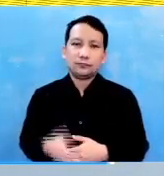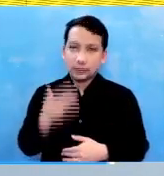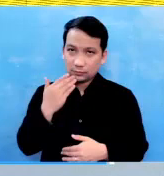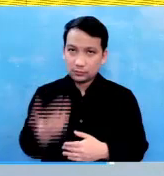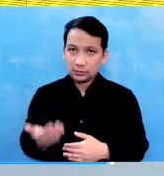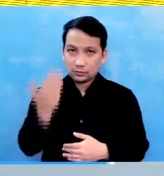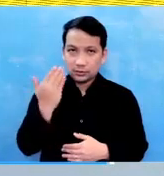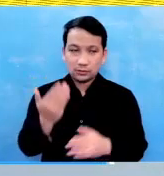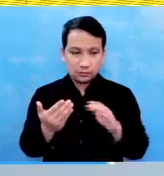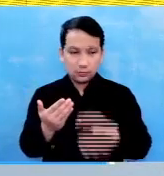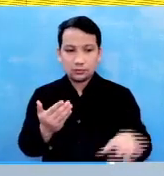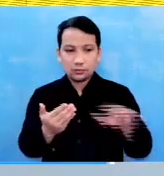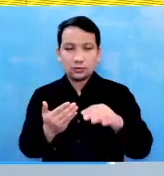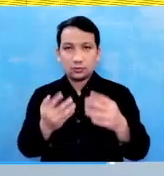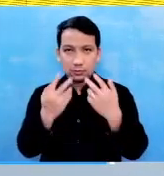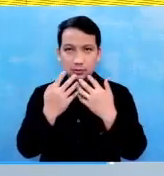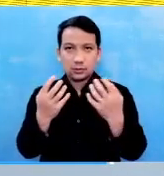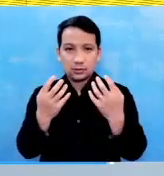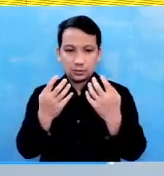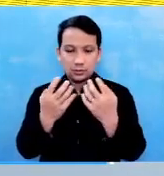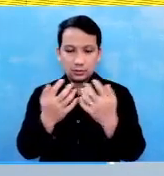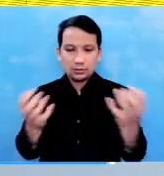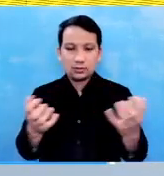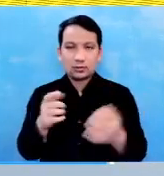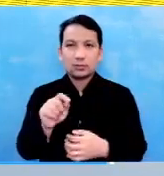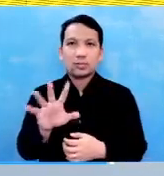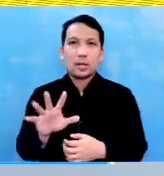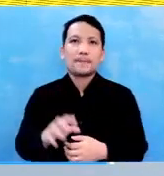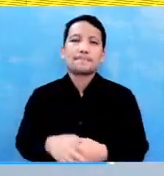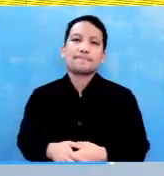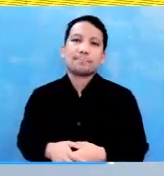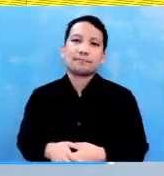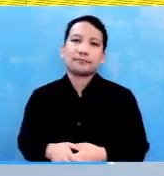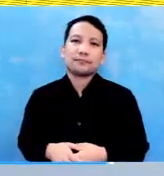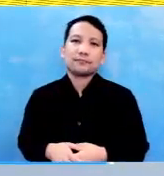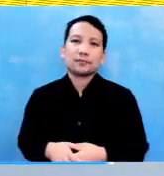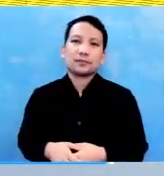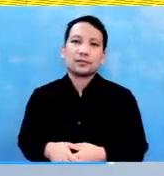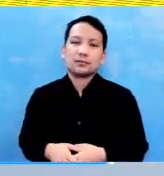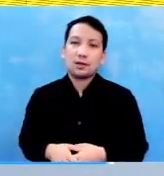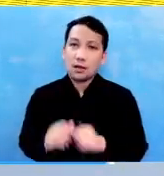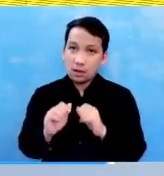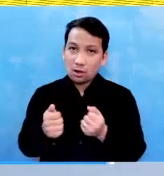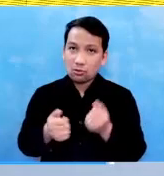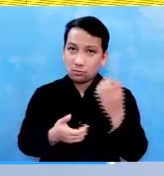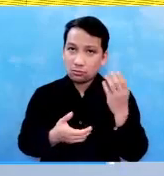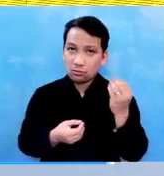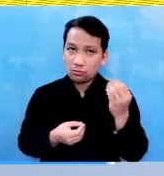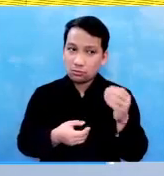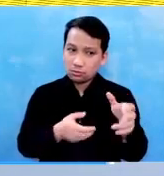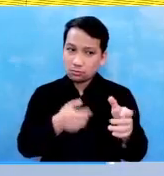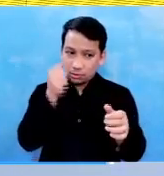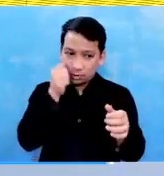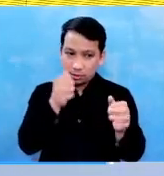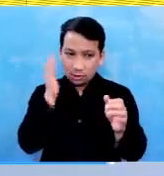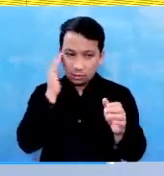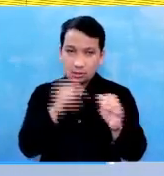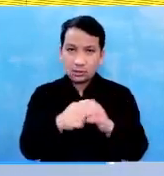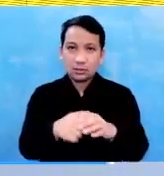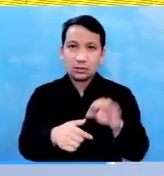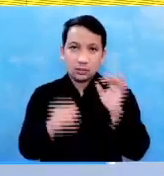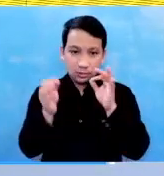sa lahat ng mga nakikinig sa TV5. Opo. ASEC, una po sa lahat, paano po ninyo natukoy itong